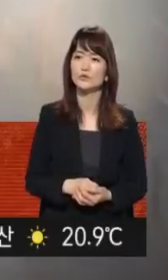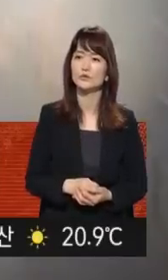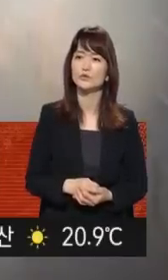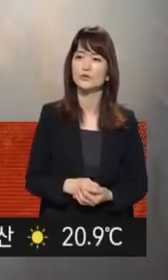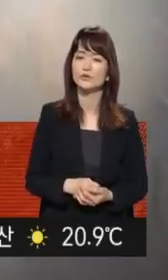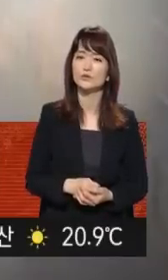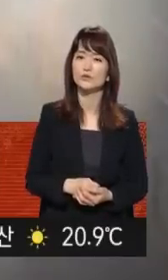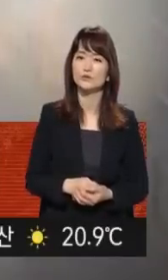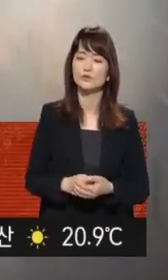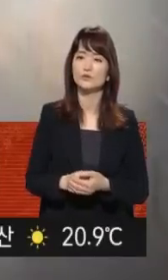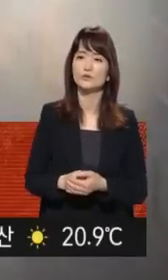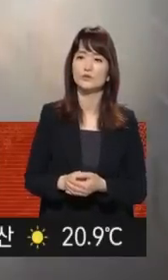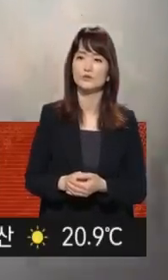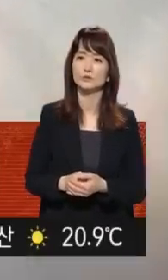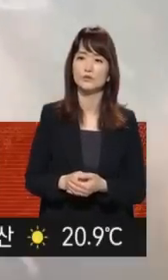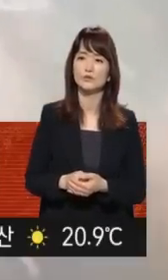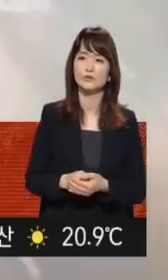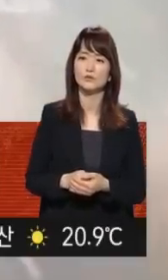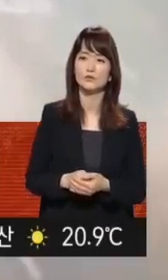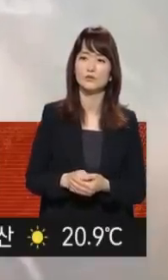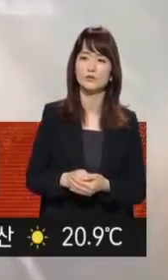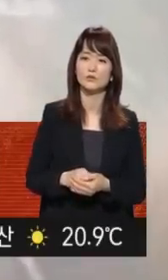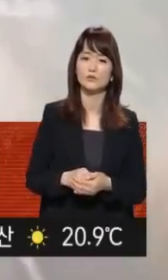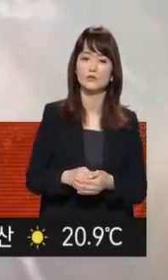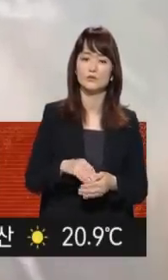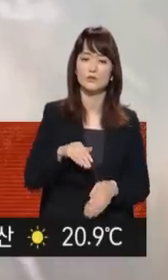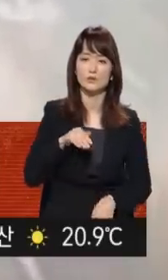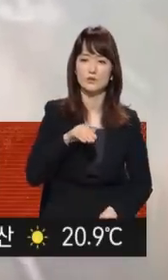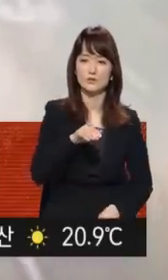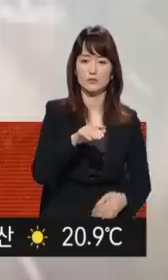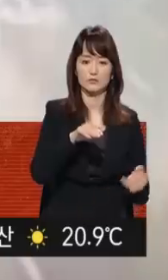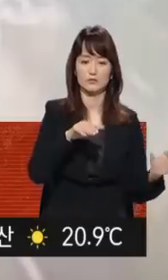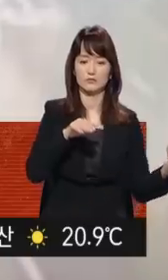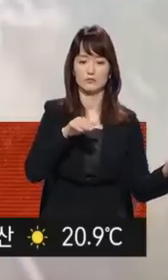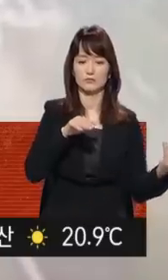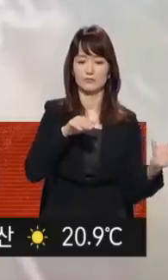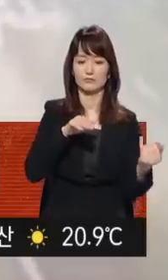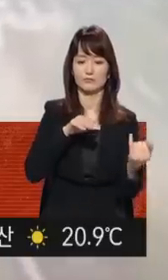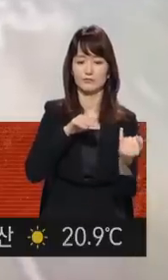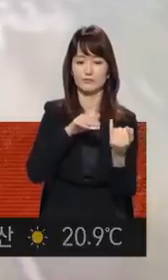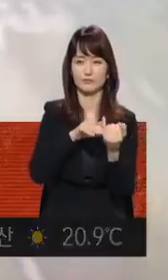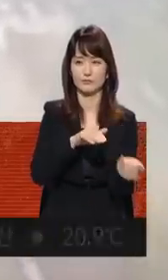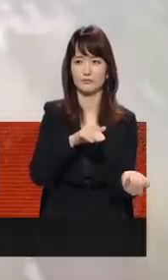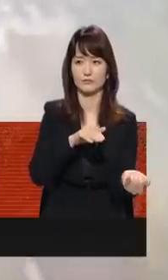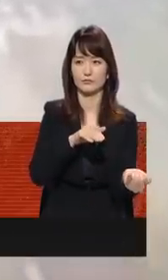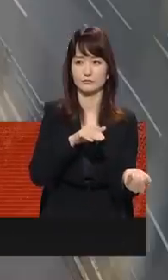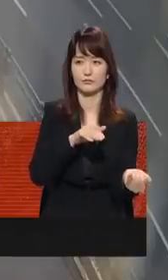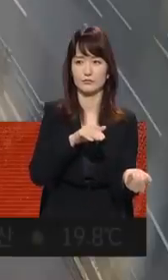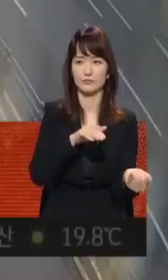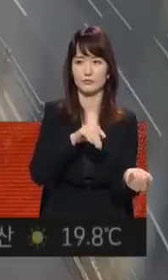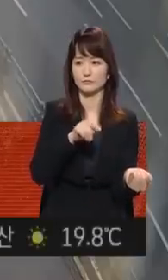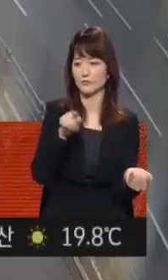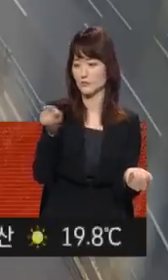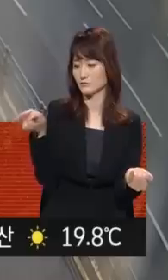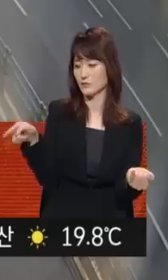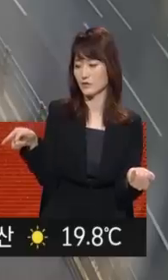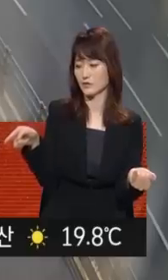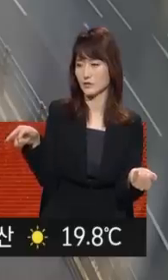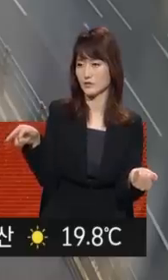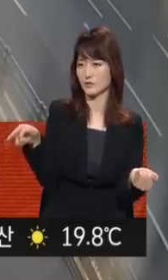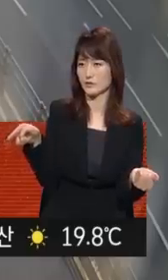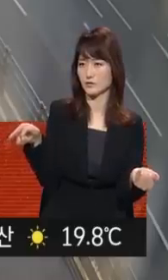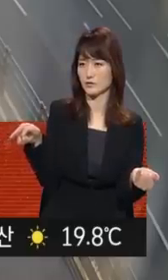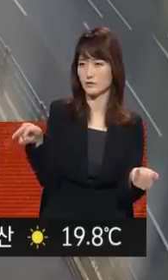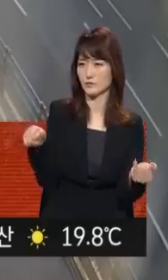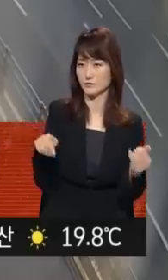화면을 좀 빠르게 돌려보면이 차가 쭉 가다가 결국 치고요 한 3분 후에 반대편 자선에이 사고 현장에